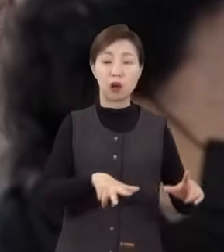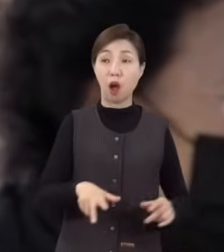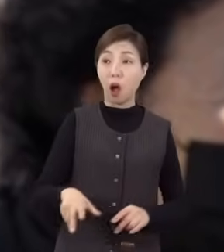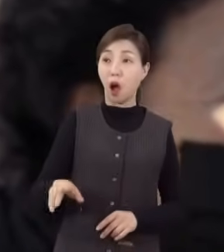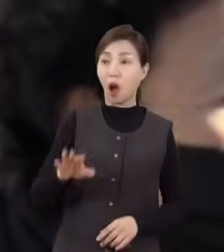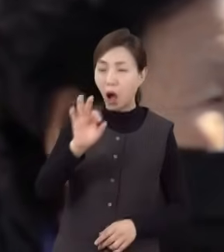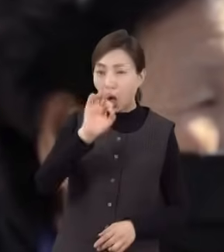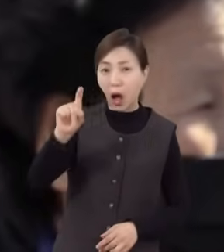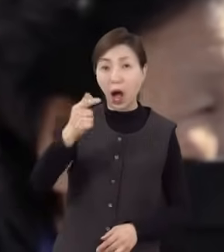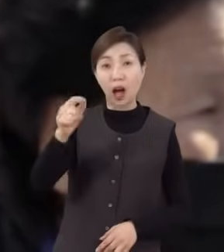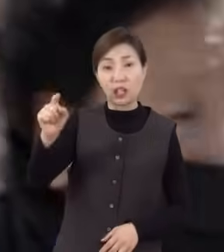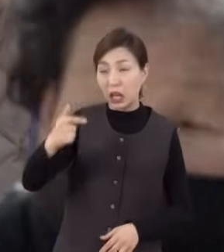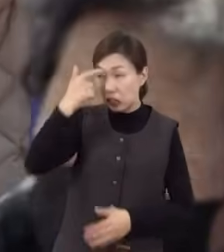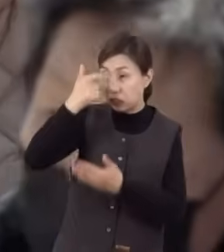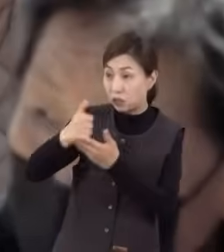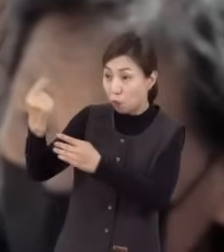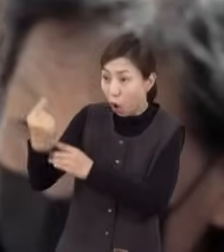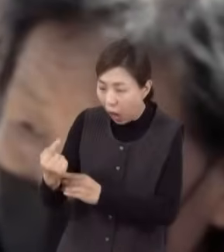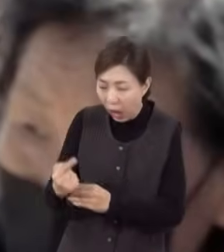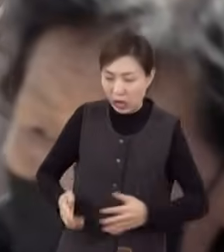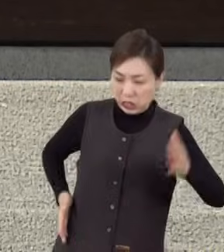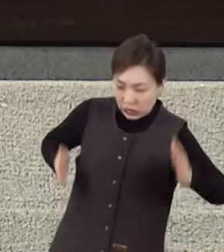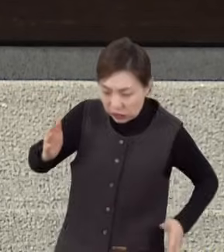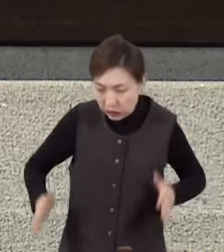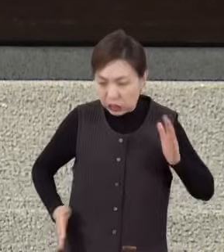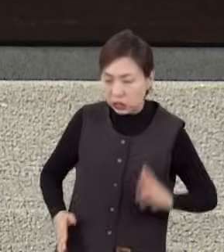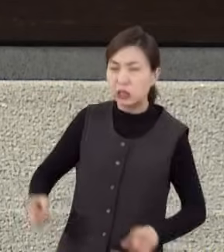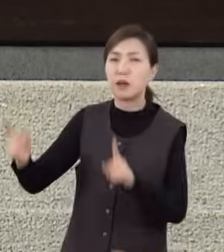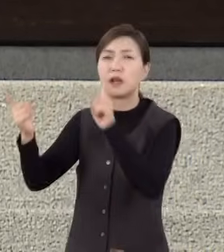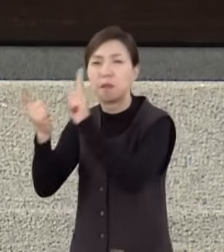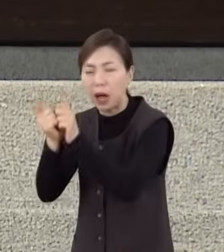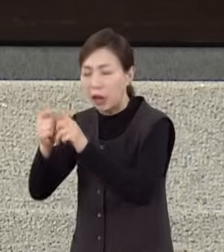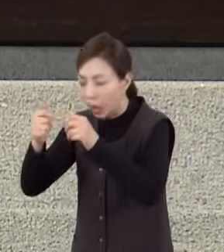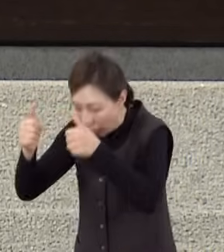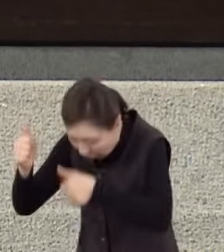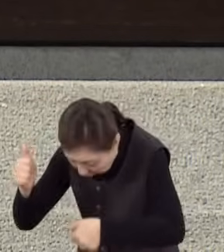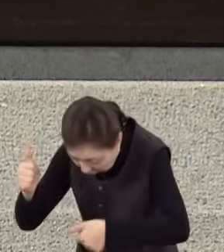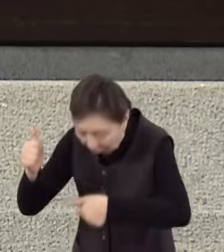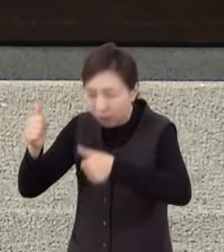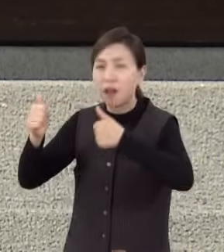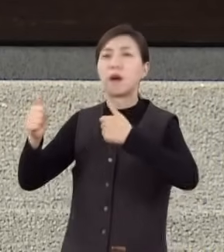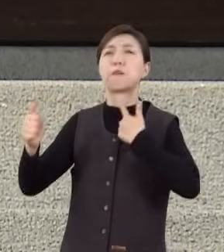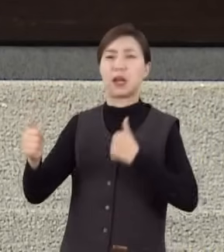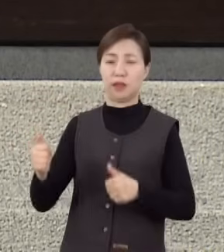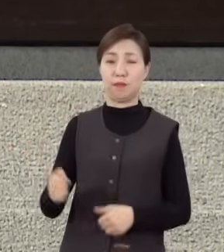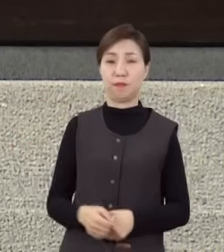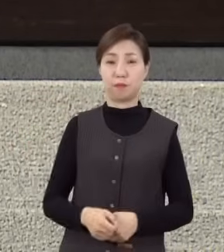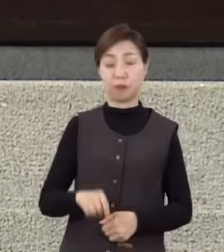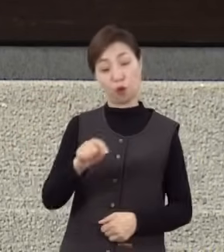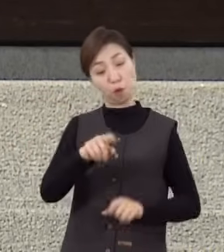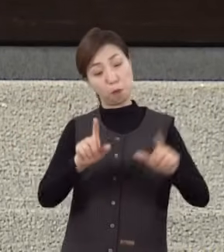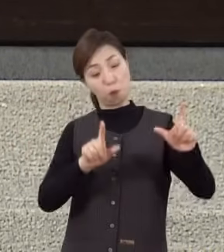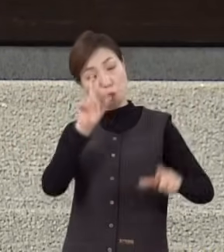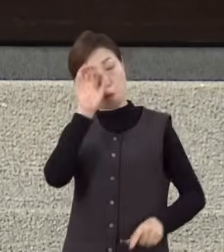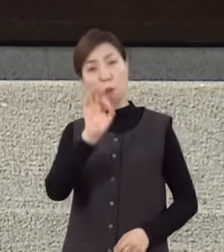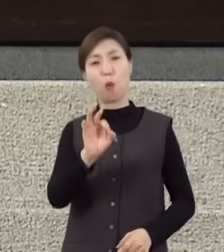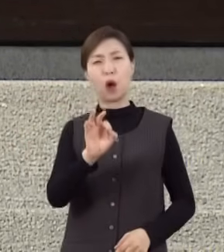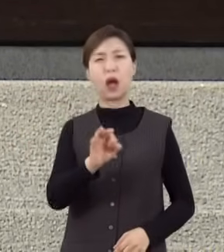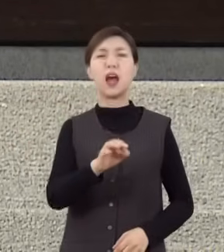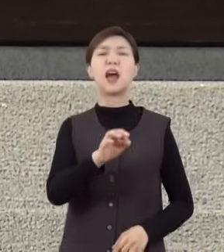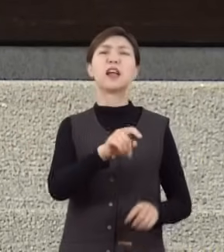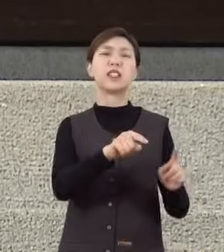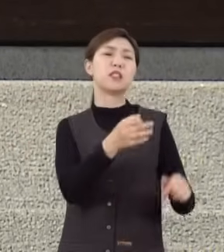어서 모셔라. 이걸 보면 그 비라선이라는 사람이 그래도 뭐가 있는 사람이에요?